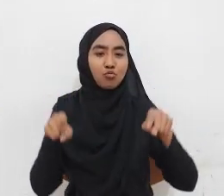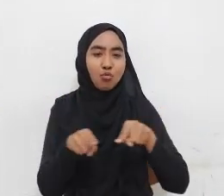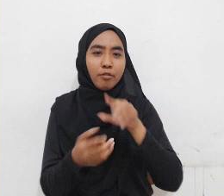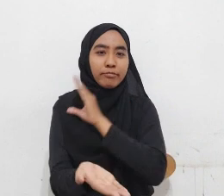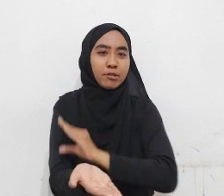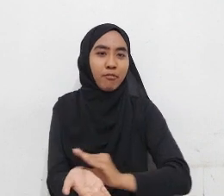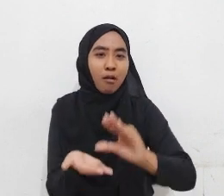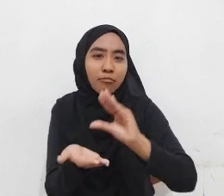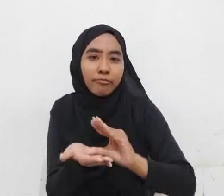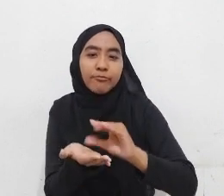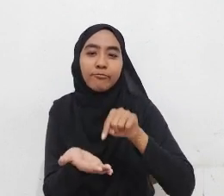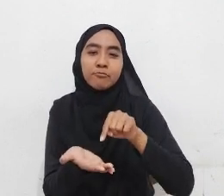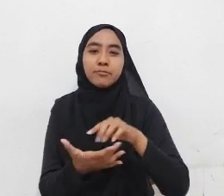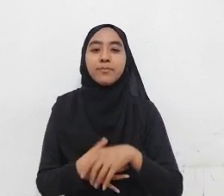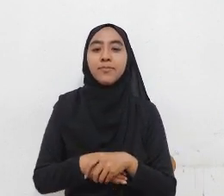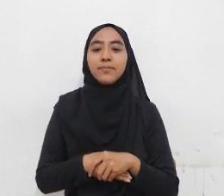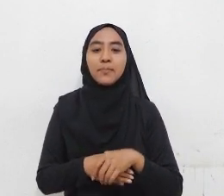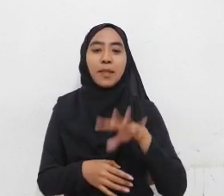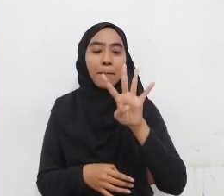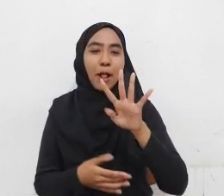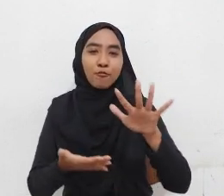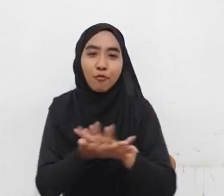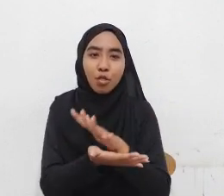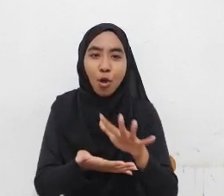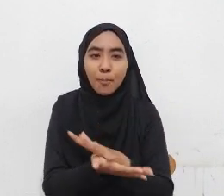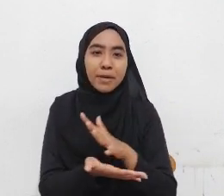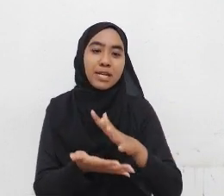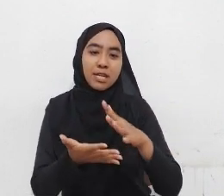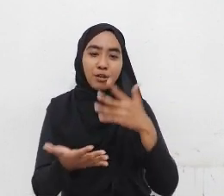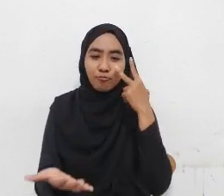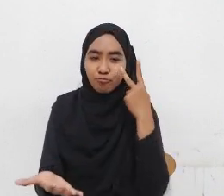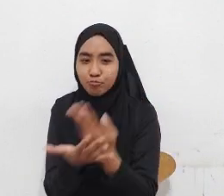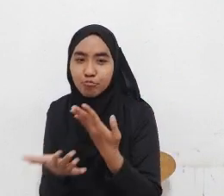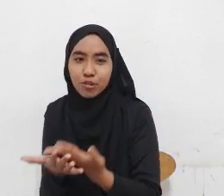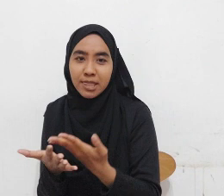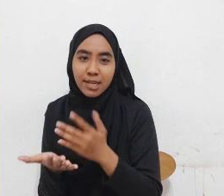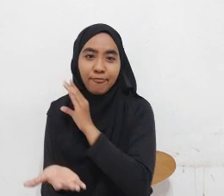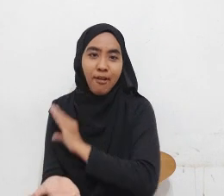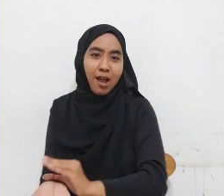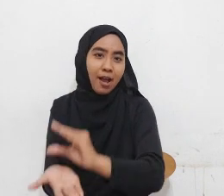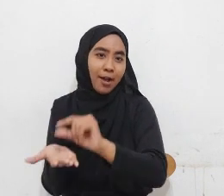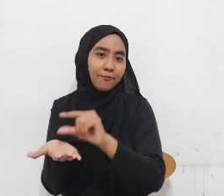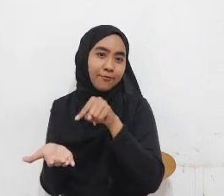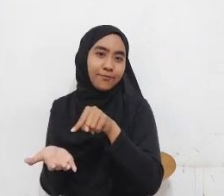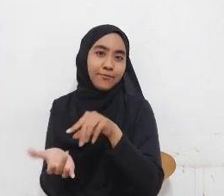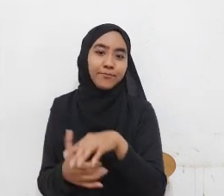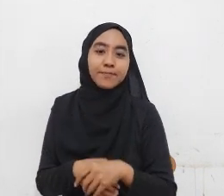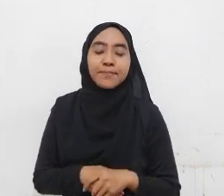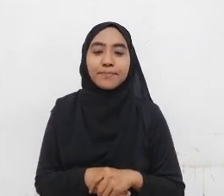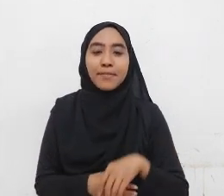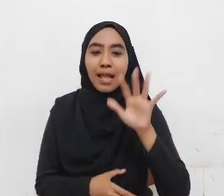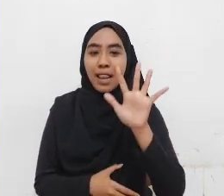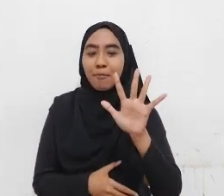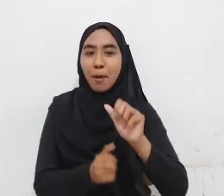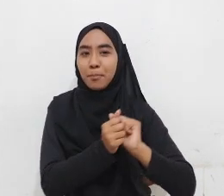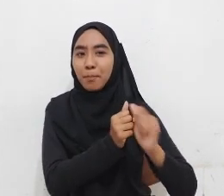Akta wakaf atau hibah. 4. Fotokopi bukti tertulis terkait objek wakaf atau